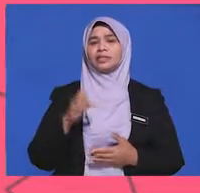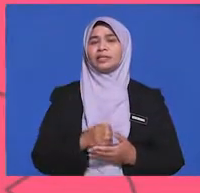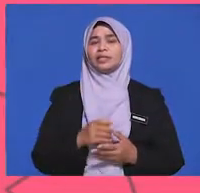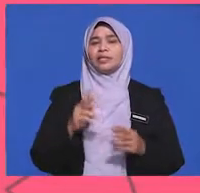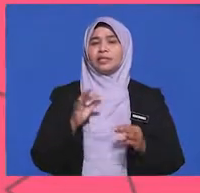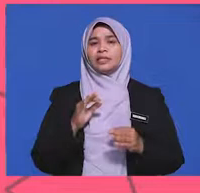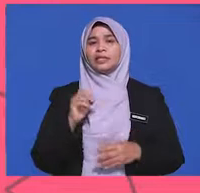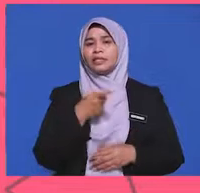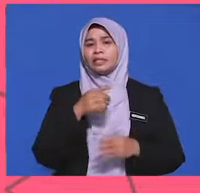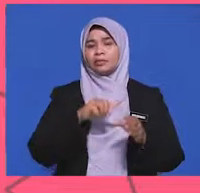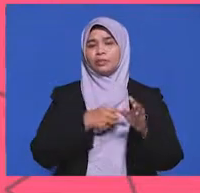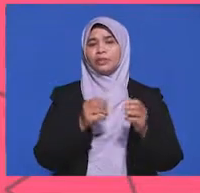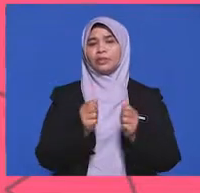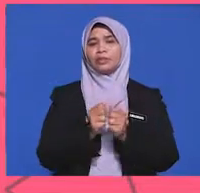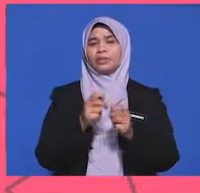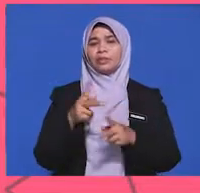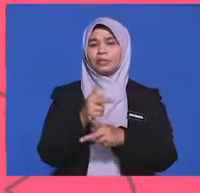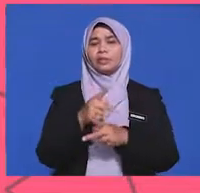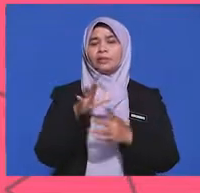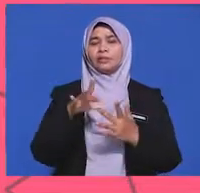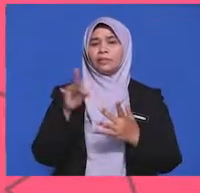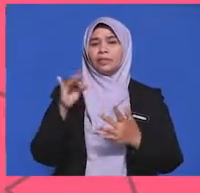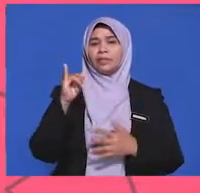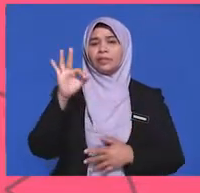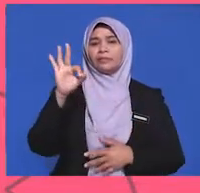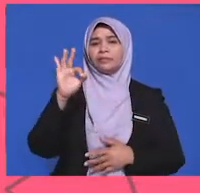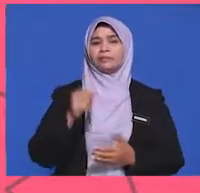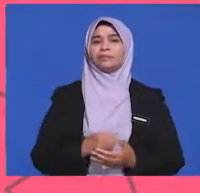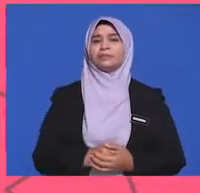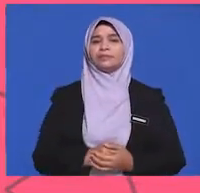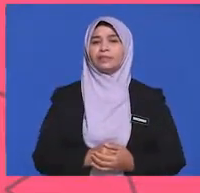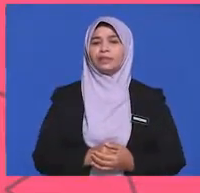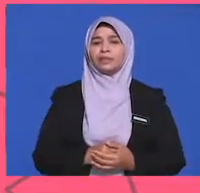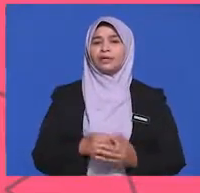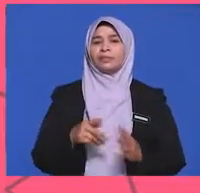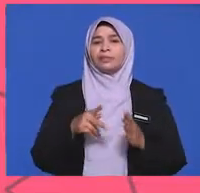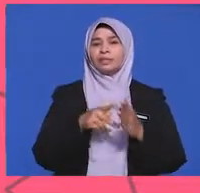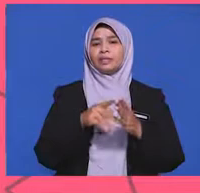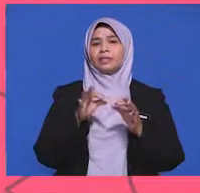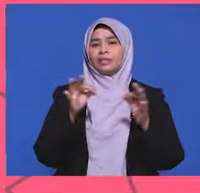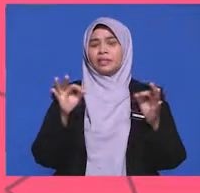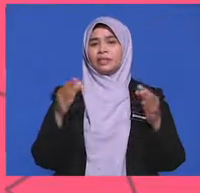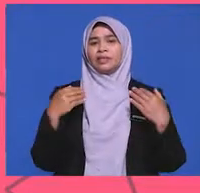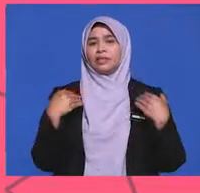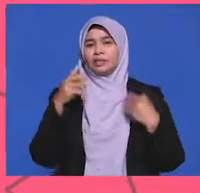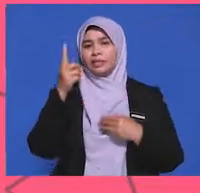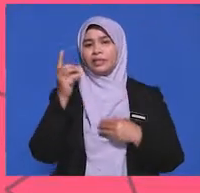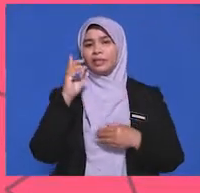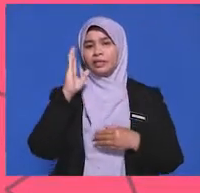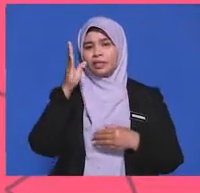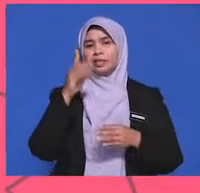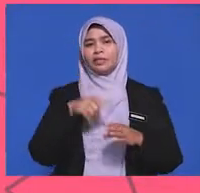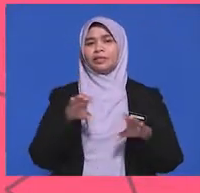dengan kawalan pilihan if. Dalam kawalan pilihan if, pernyataan hanya akan dilakukan